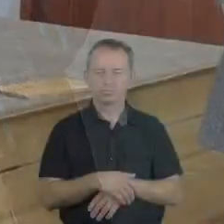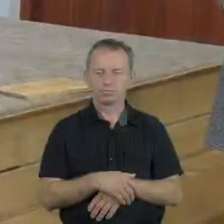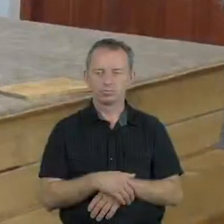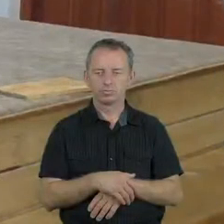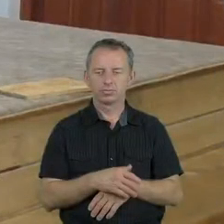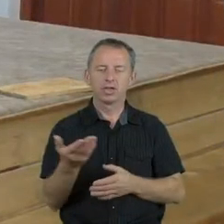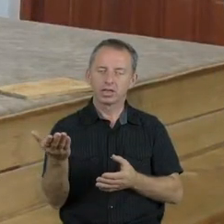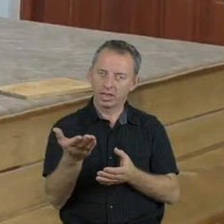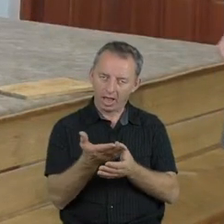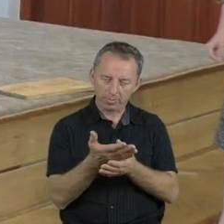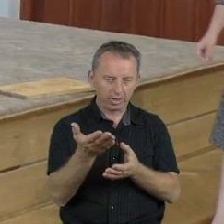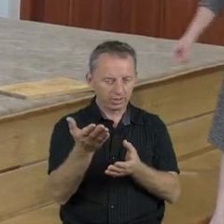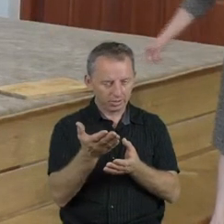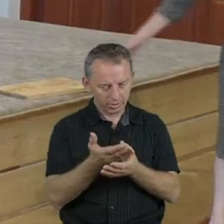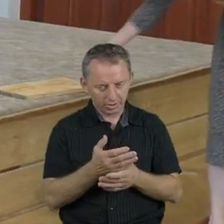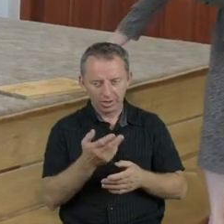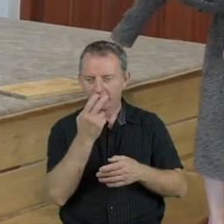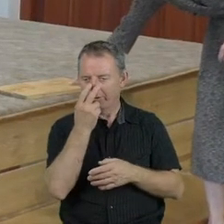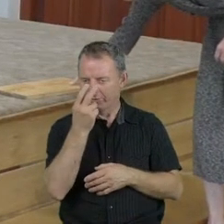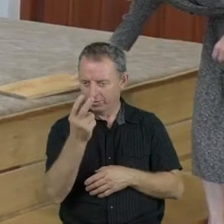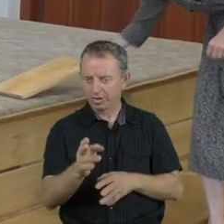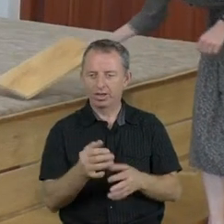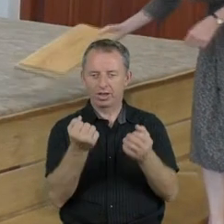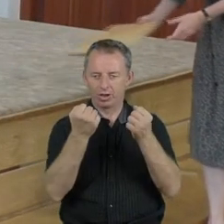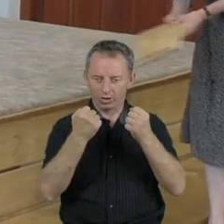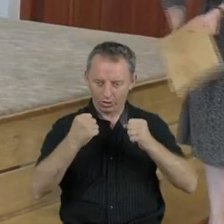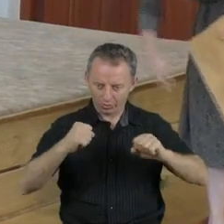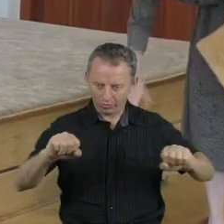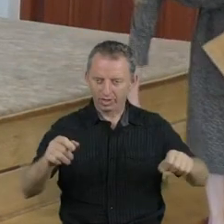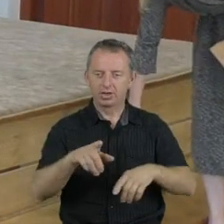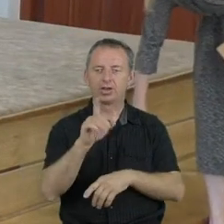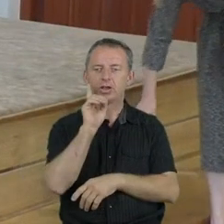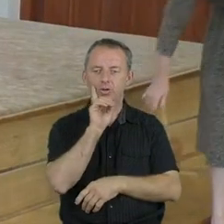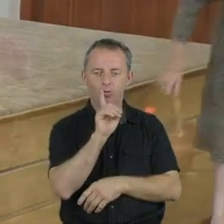Zapraszam, zapraszam. Widzę, idzie pierwszy odważny chłopak.